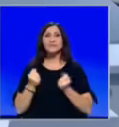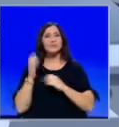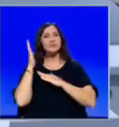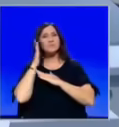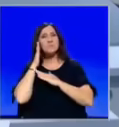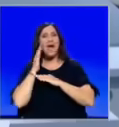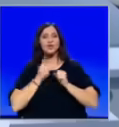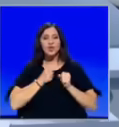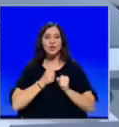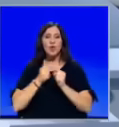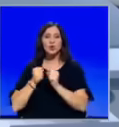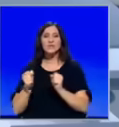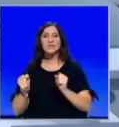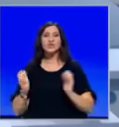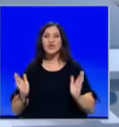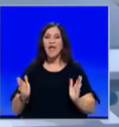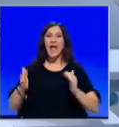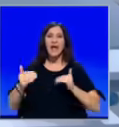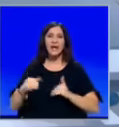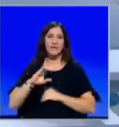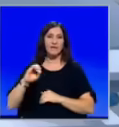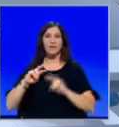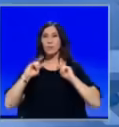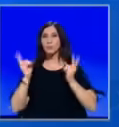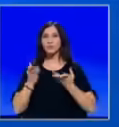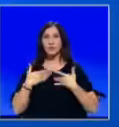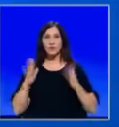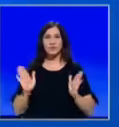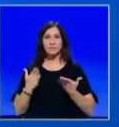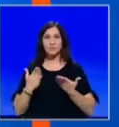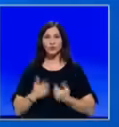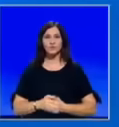спящи терористични клетки в Европа? По света и у нас започва.